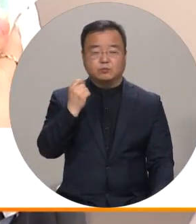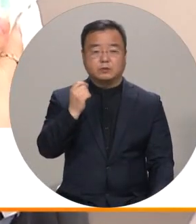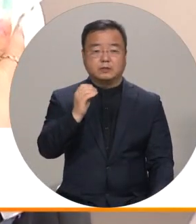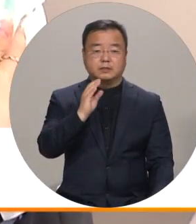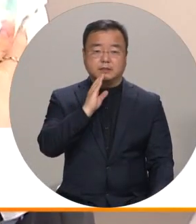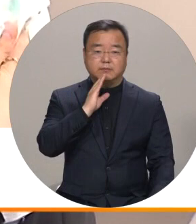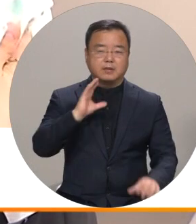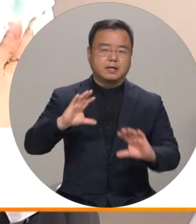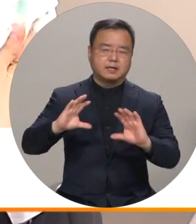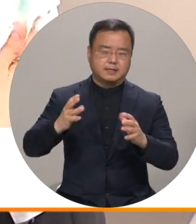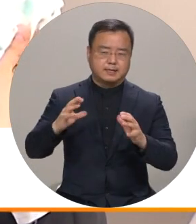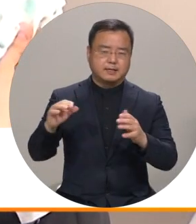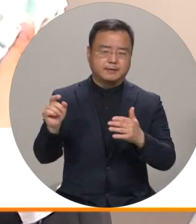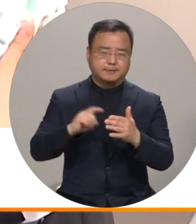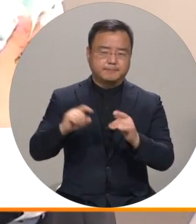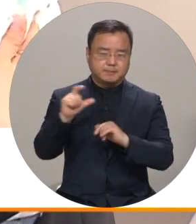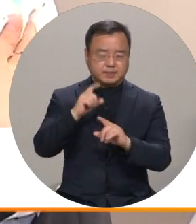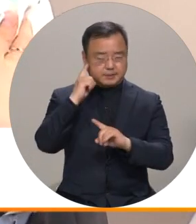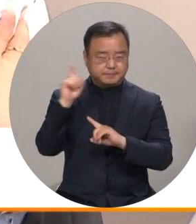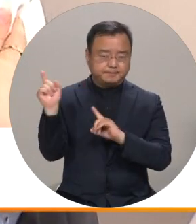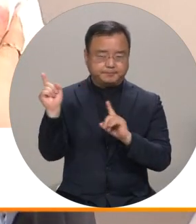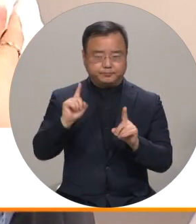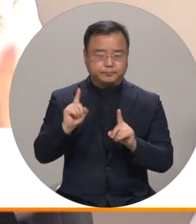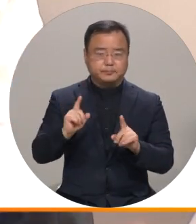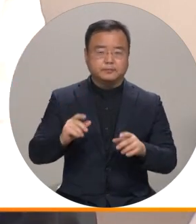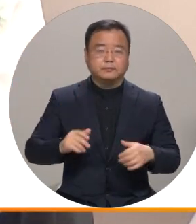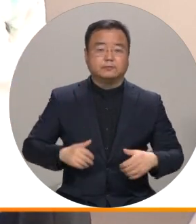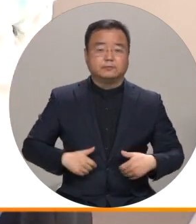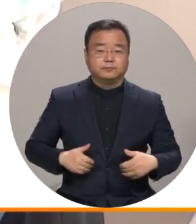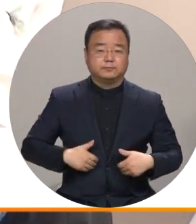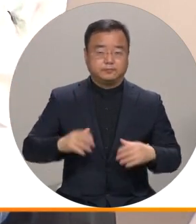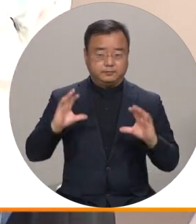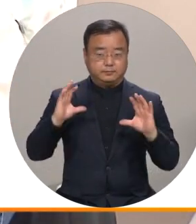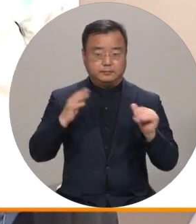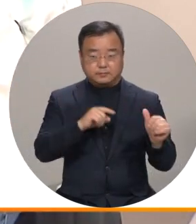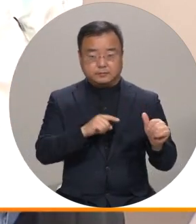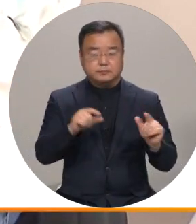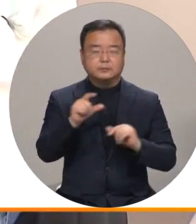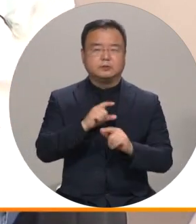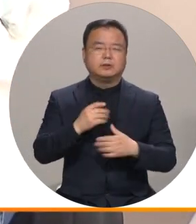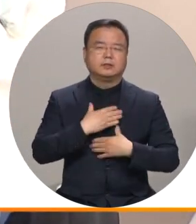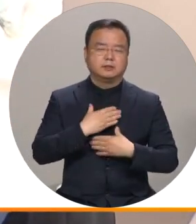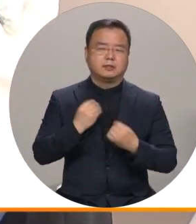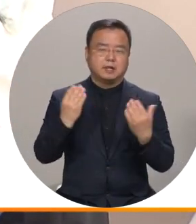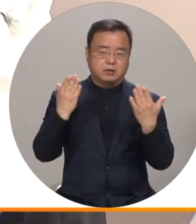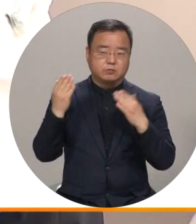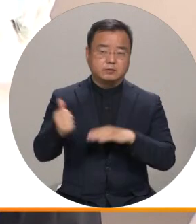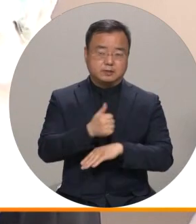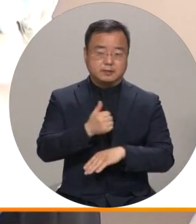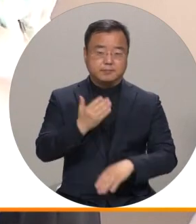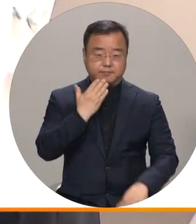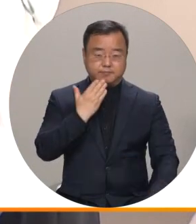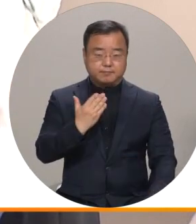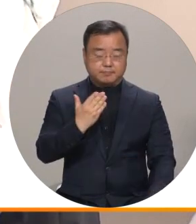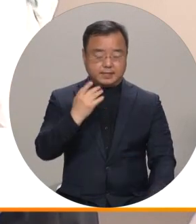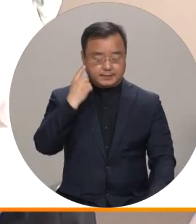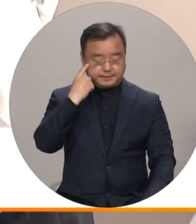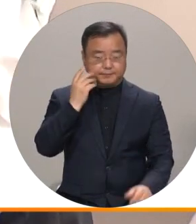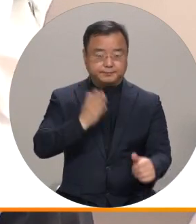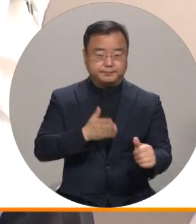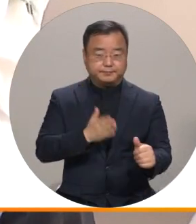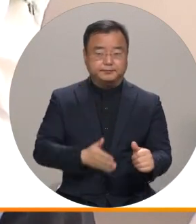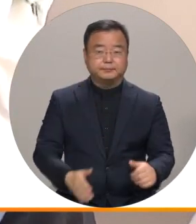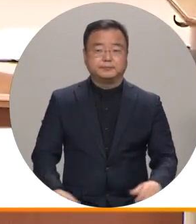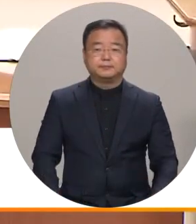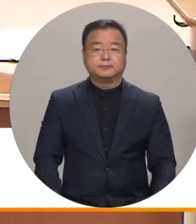나라에서도 경각심을 더 많이 가지고 아이들이 안전하게 학교 생활을 할 수 있도록 신경을 많이 써주셨으면